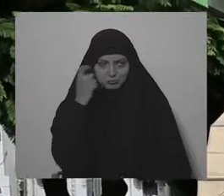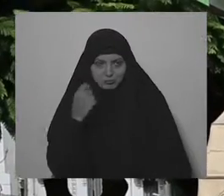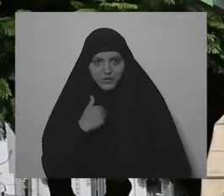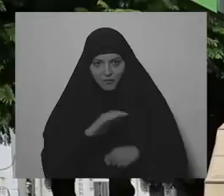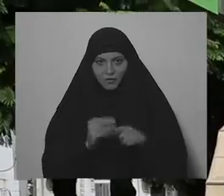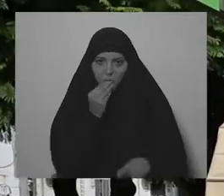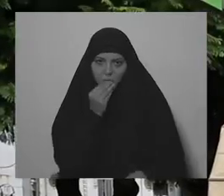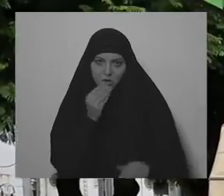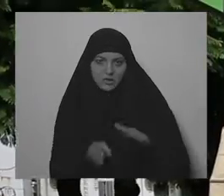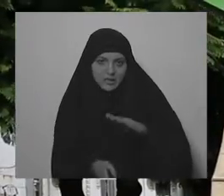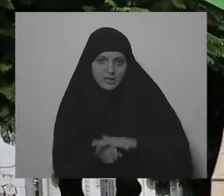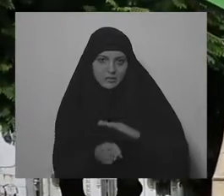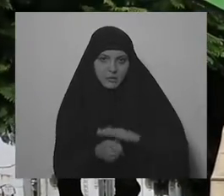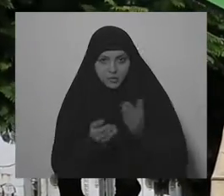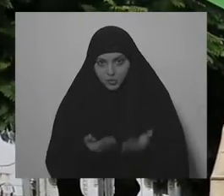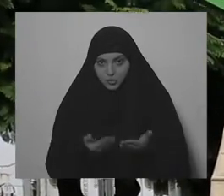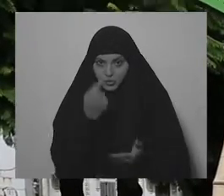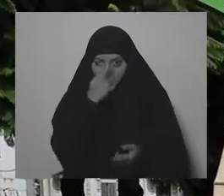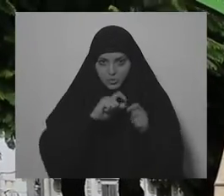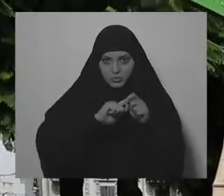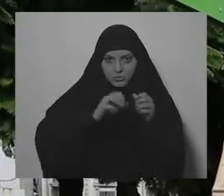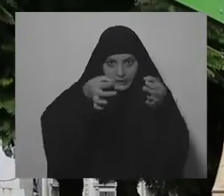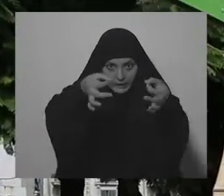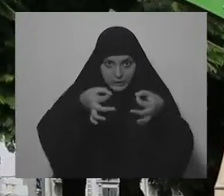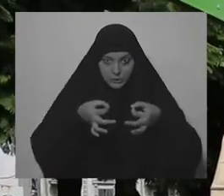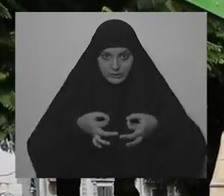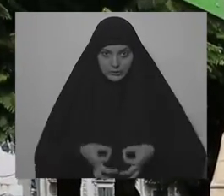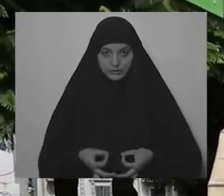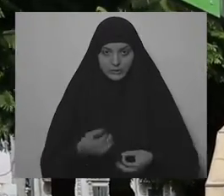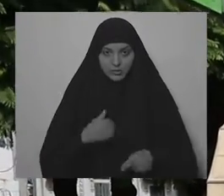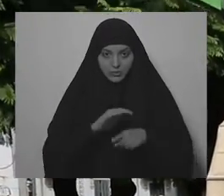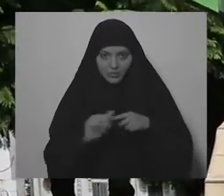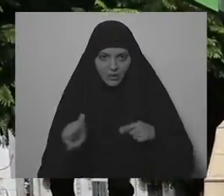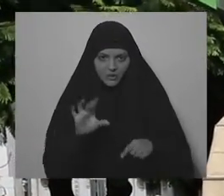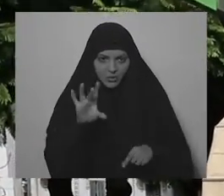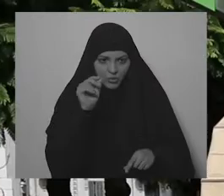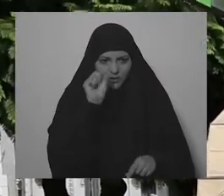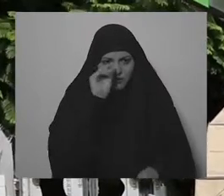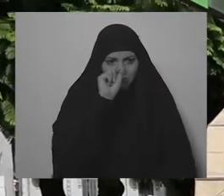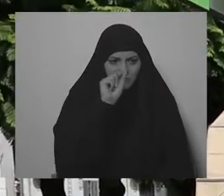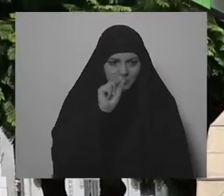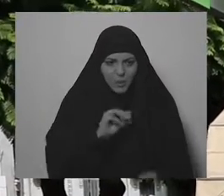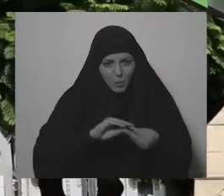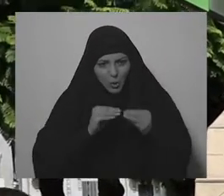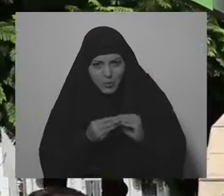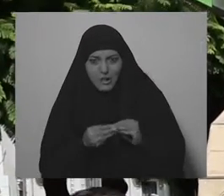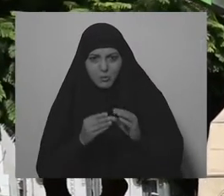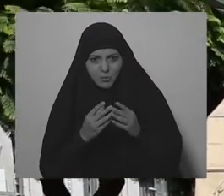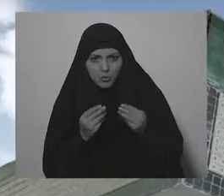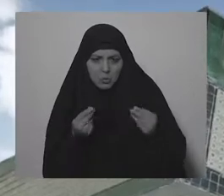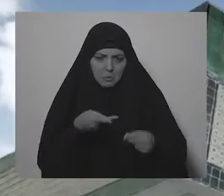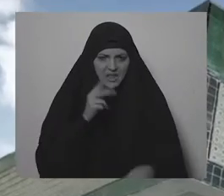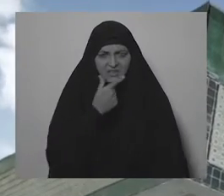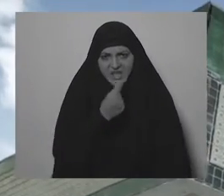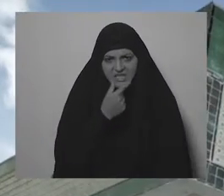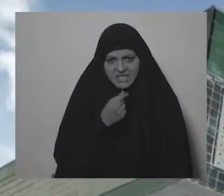crois qu'on a fait un bon démarrage aujourd'hui pour le diagnostic. Déjà, on a détecté pas mal d'anomalies qui